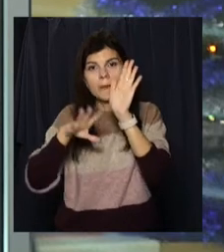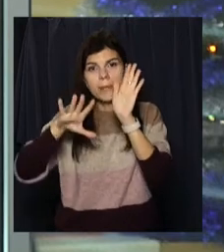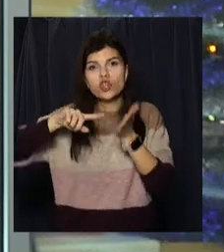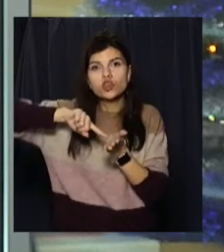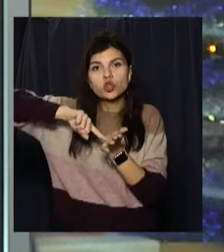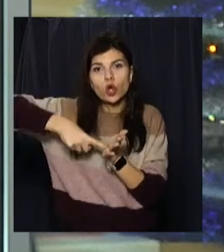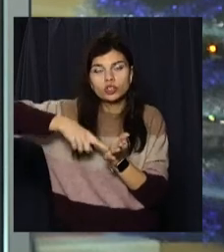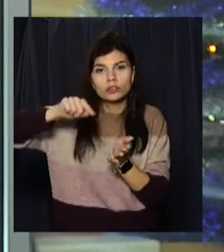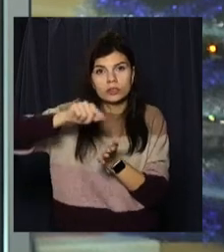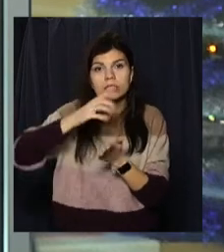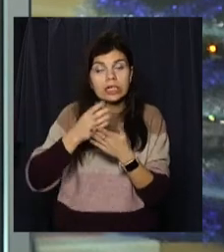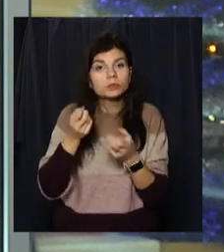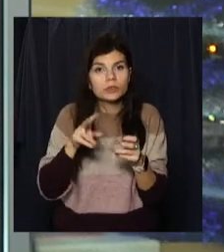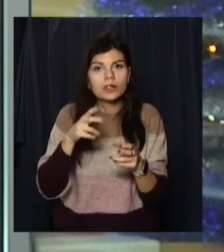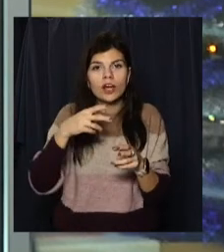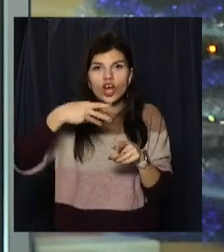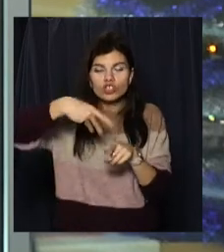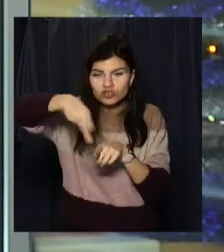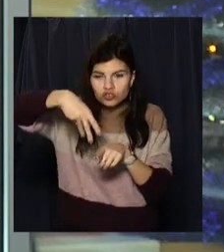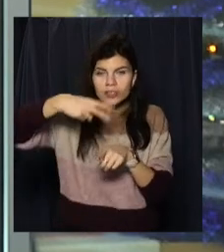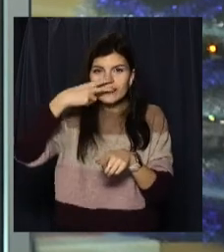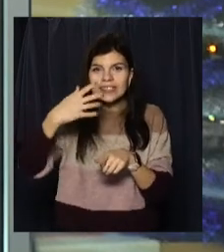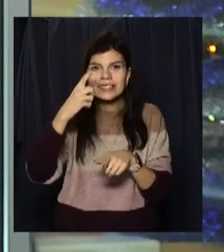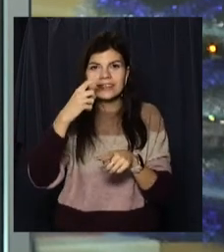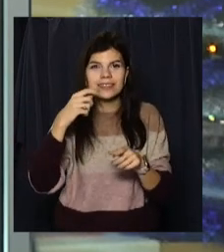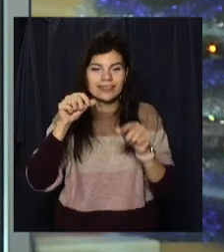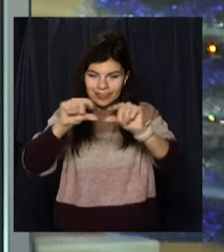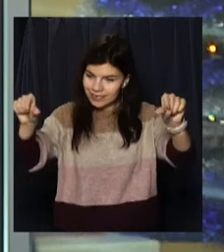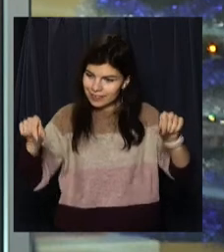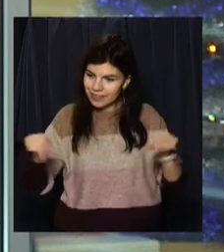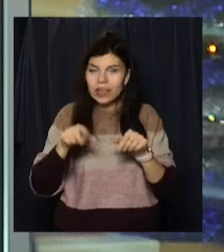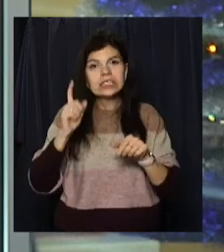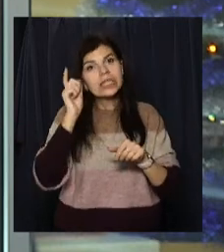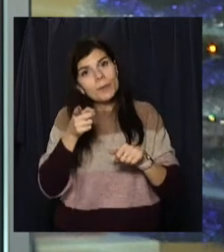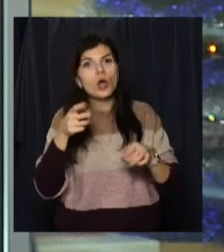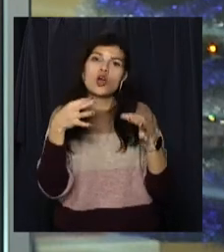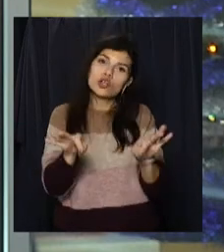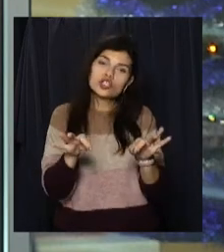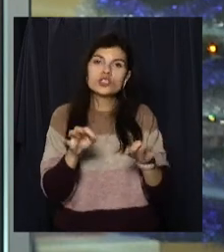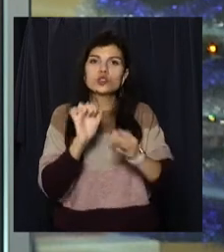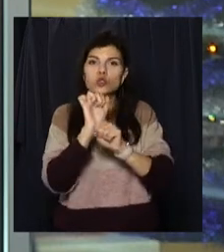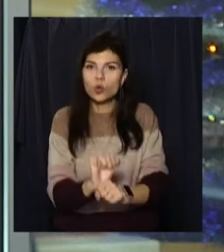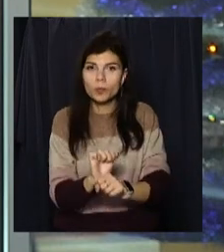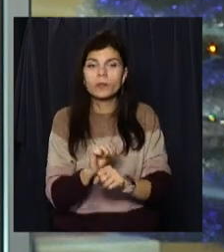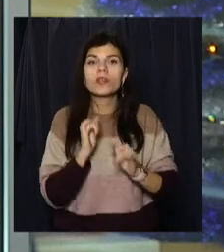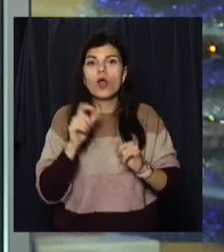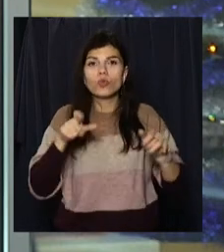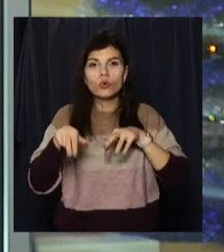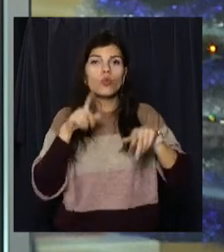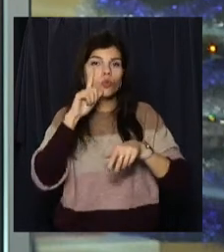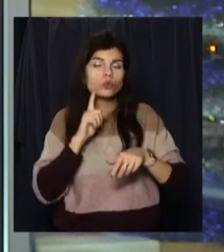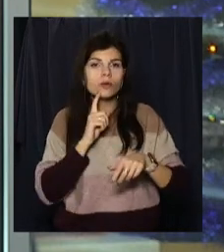локаціях нанесли спеціальну розмітку, яка забороняє паркування, зупинку чи стоянку авто. Для зручності пішоходів